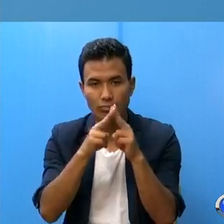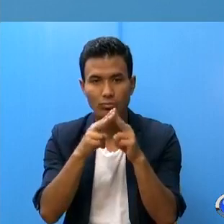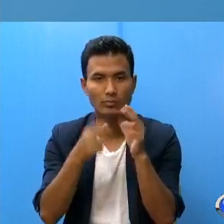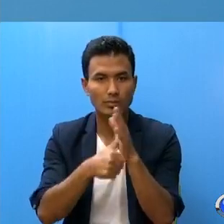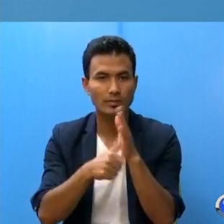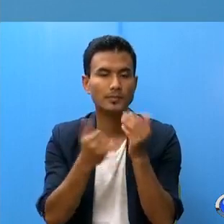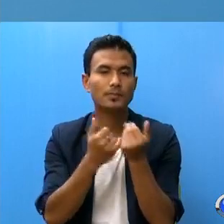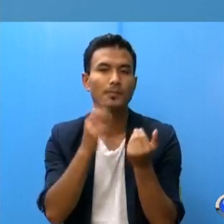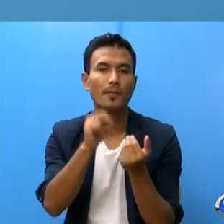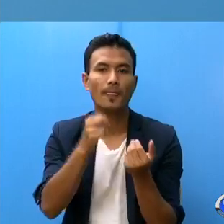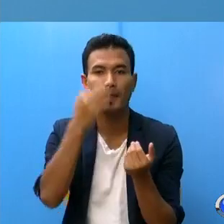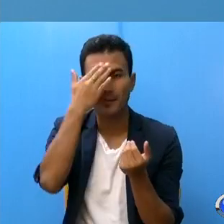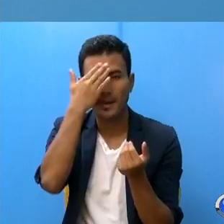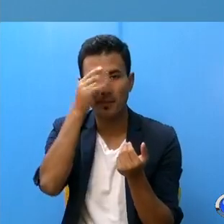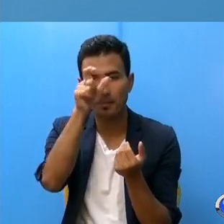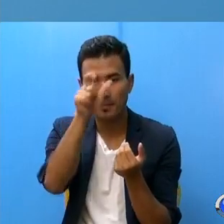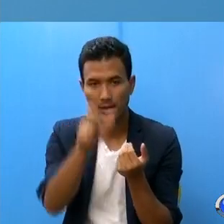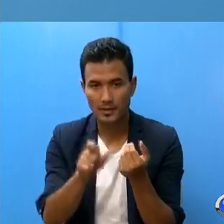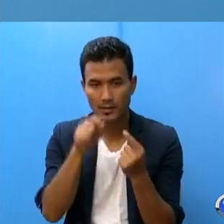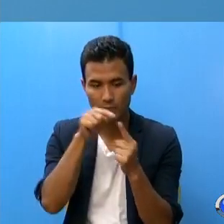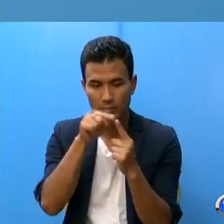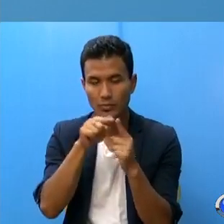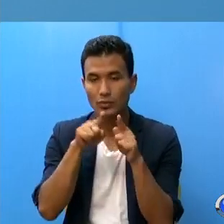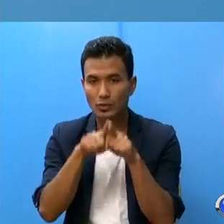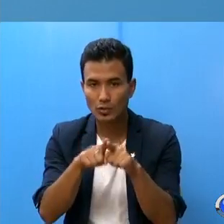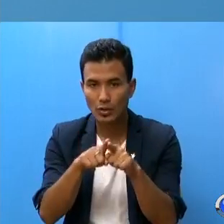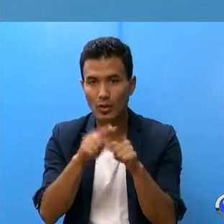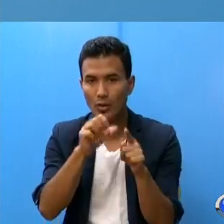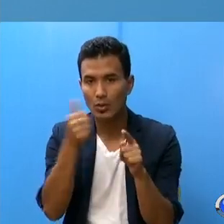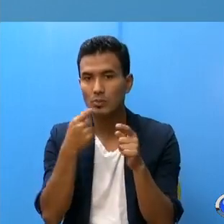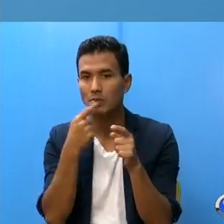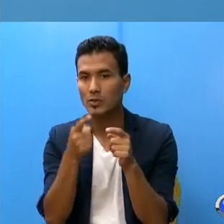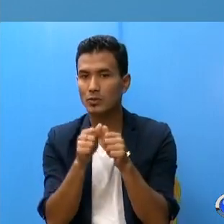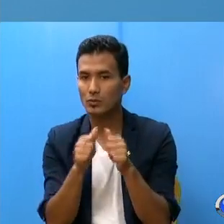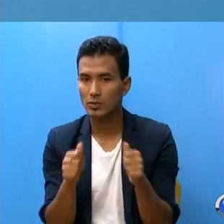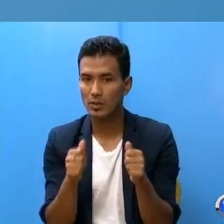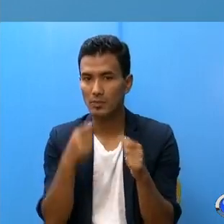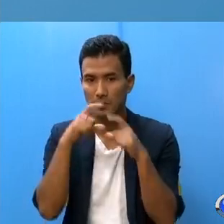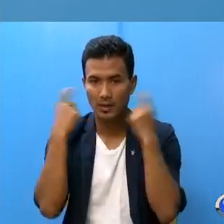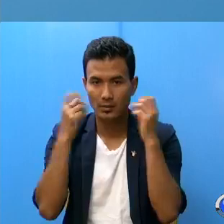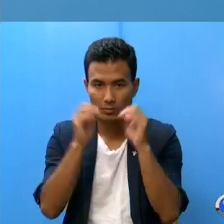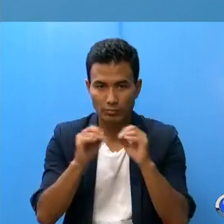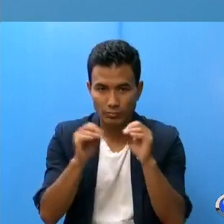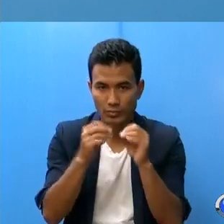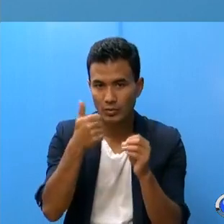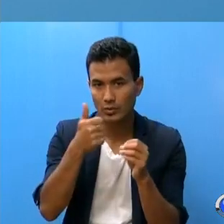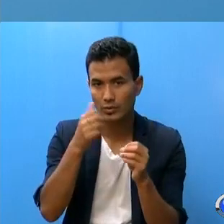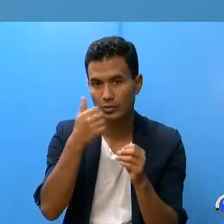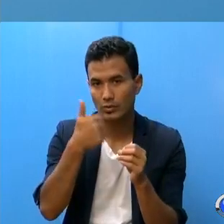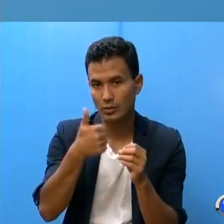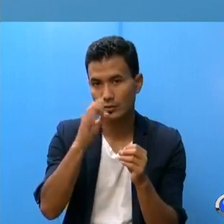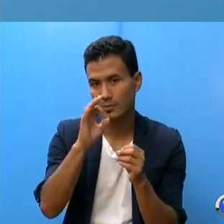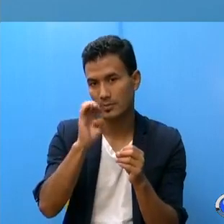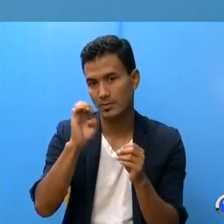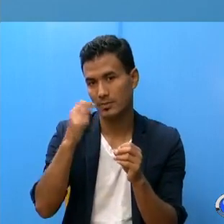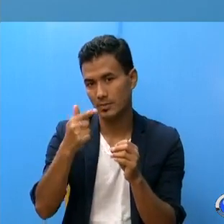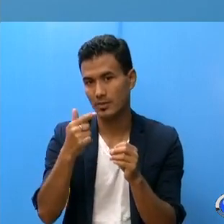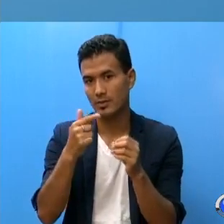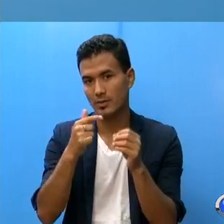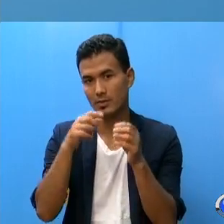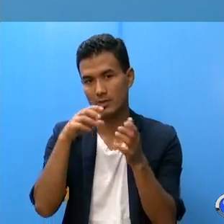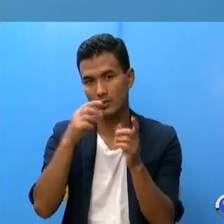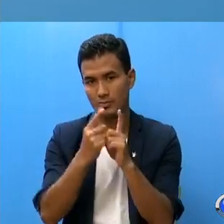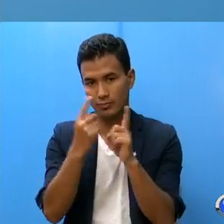परचा अगेन मेले बनेको क्राइटरिय माक्स नुलाएको छाफिक को दिस्टेंस रपंडर मेर बड़ी